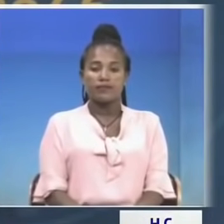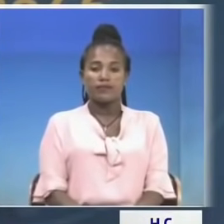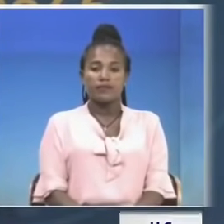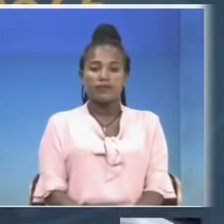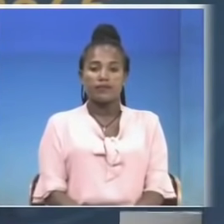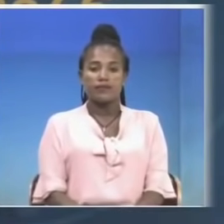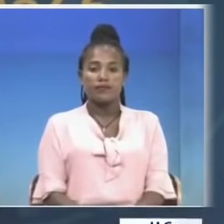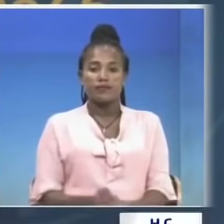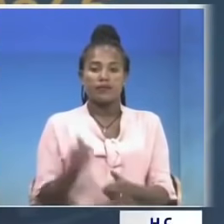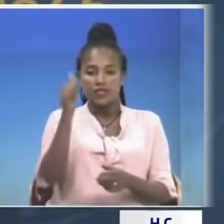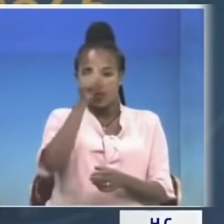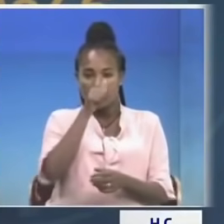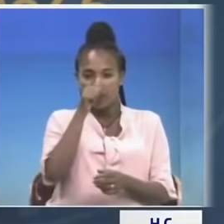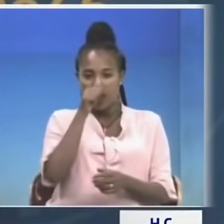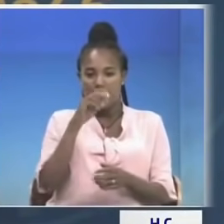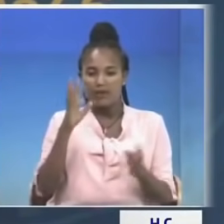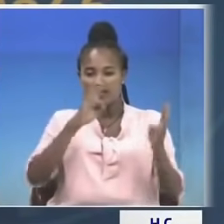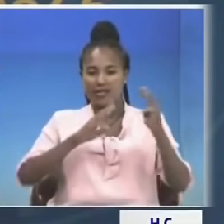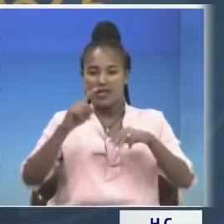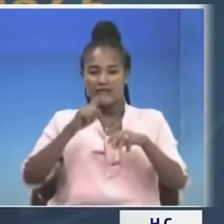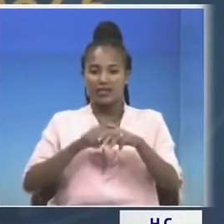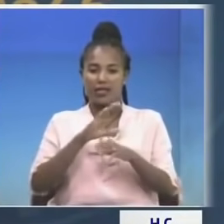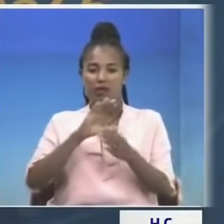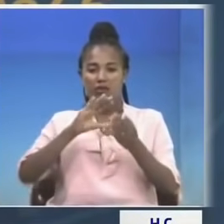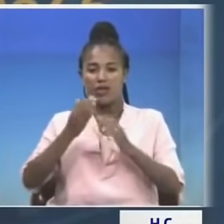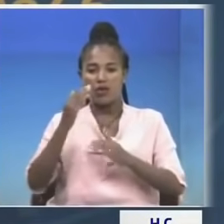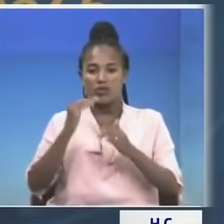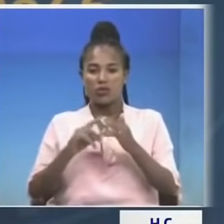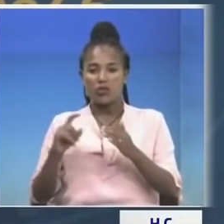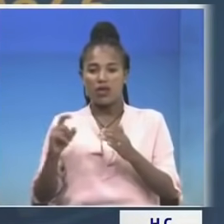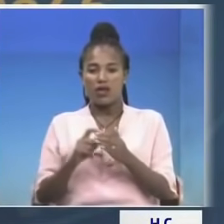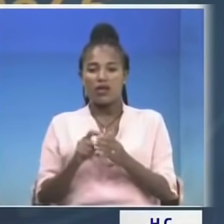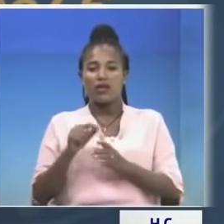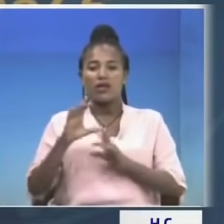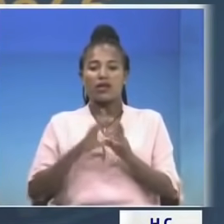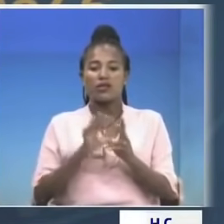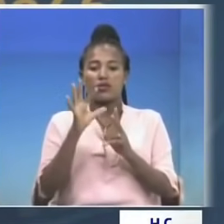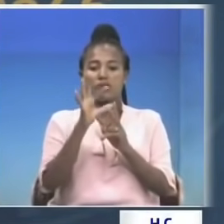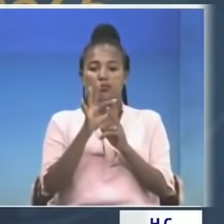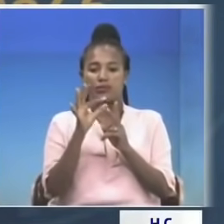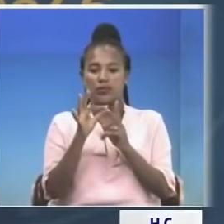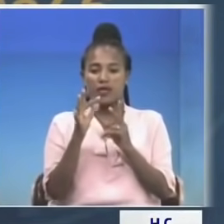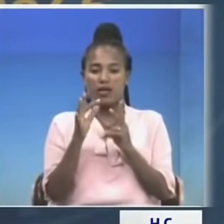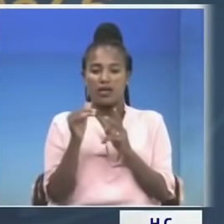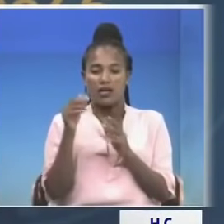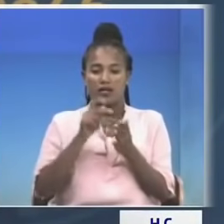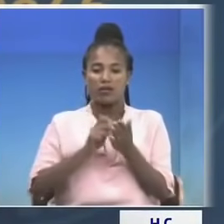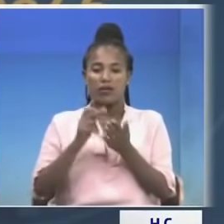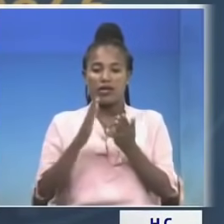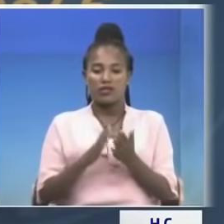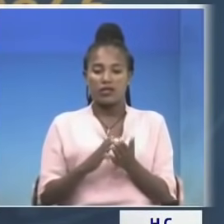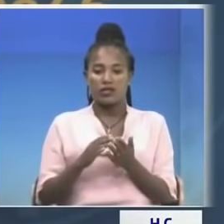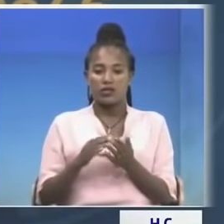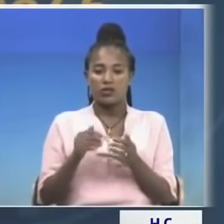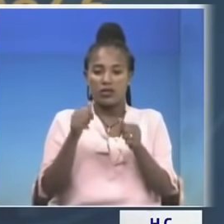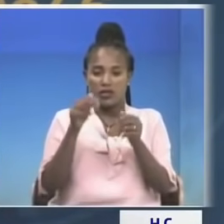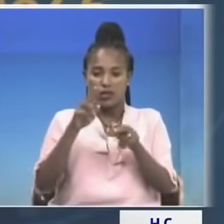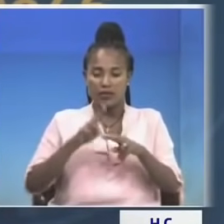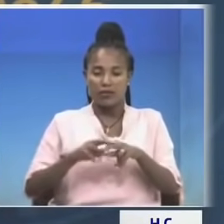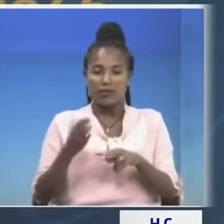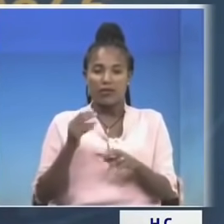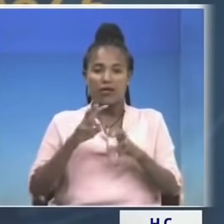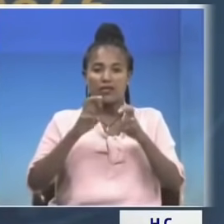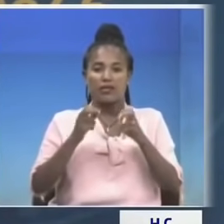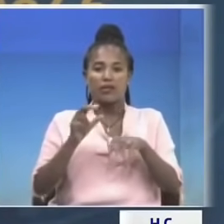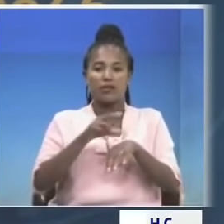አመሰግናለሁ። ኢትዮጵያ በአስቸጋሪ ወቅትና ሁኔታዎች ውስጥ ሆና ያደረገችው ምርጫ የዲሞክራሲ እርሾ የተጣለበት ነበር ሲሉ ርዕሰ